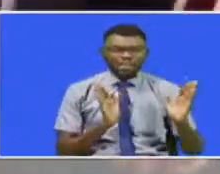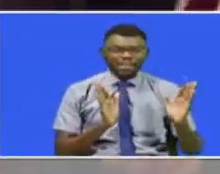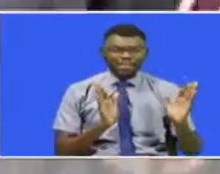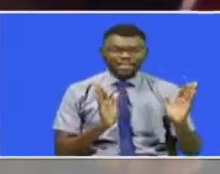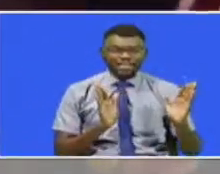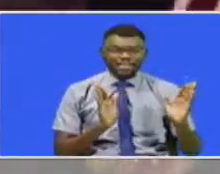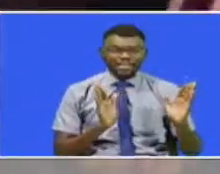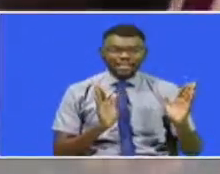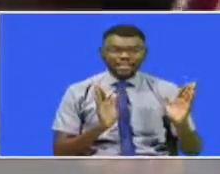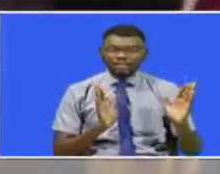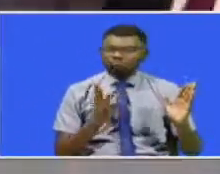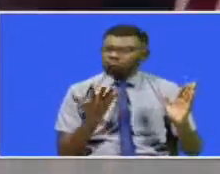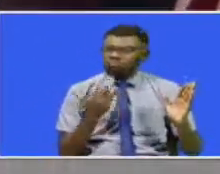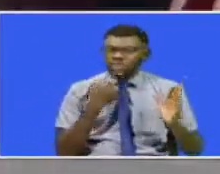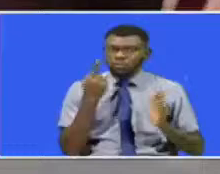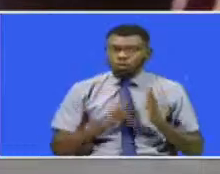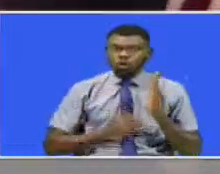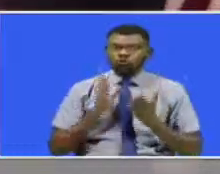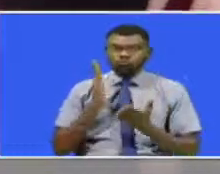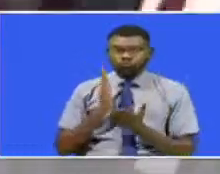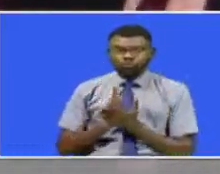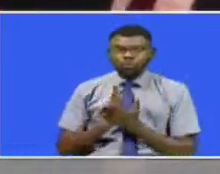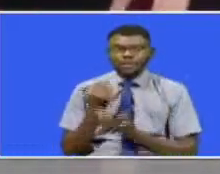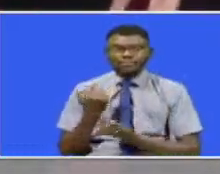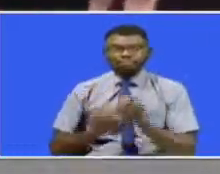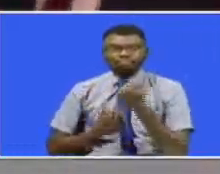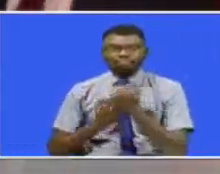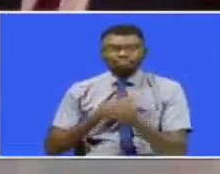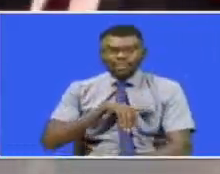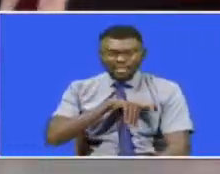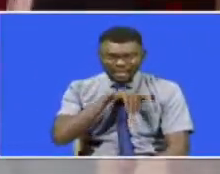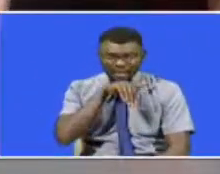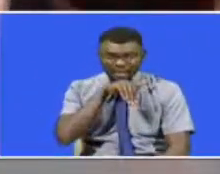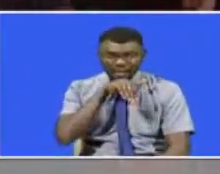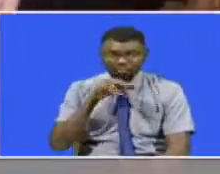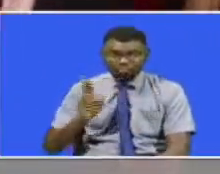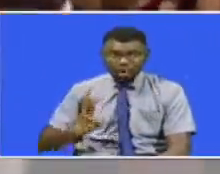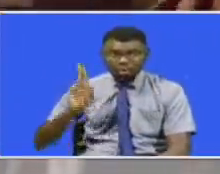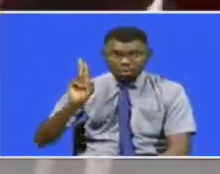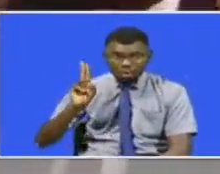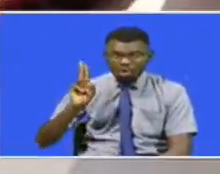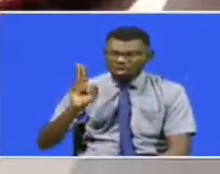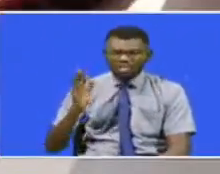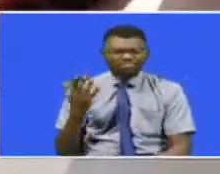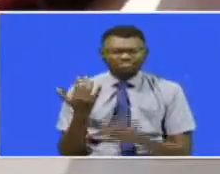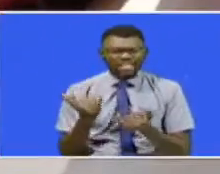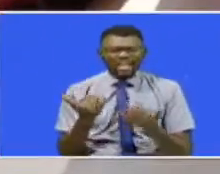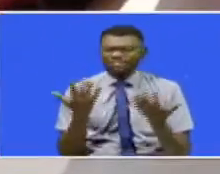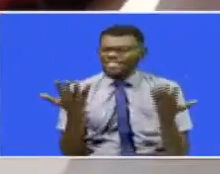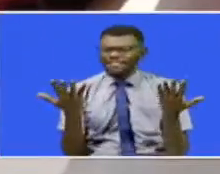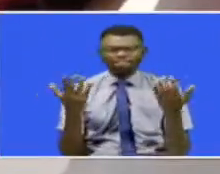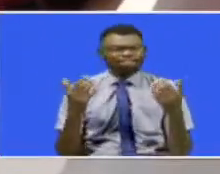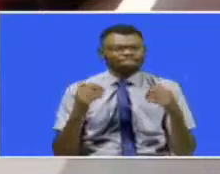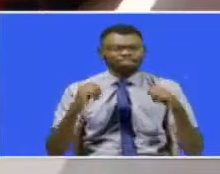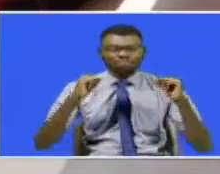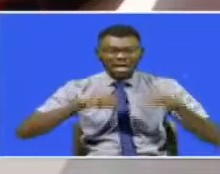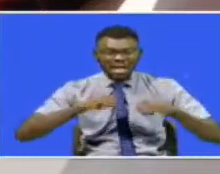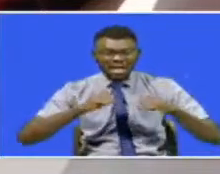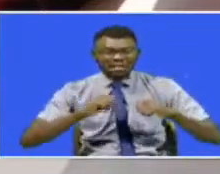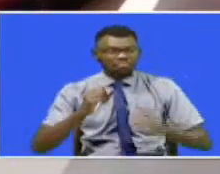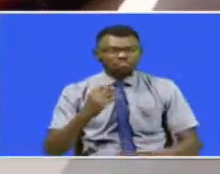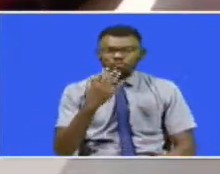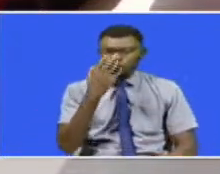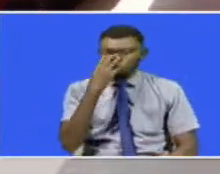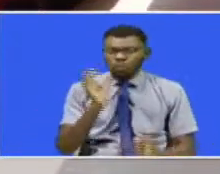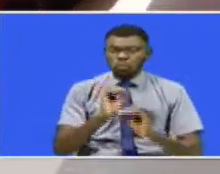na kubainisha upande anaounga mkono kwenye uchaguzi mkuu. Rais Kenyatta ambaye alitengana na naibu wake William Ruto pindi tu baada ya salamu